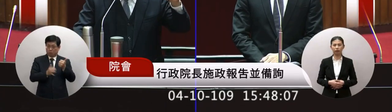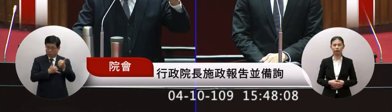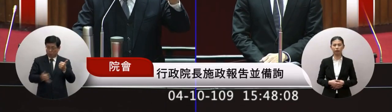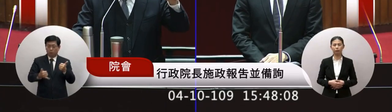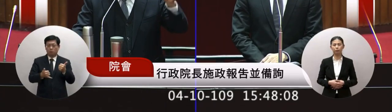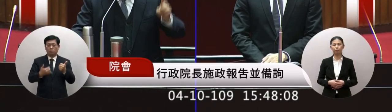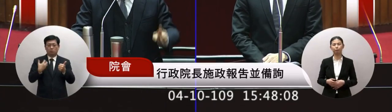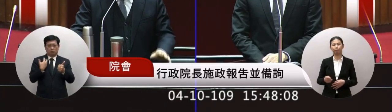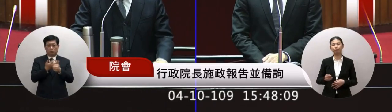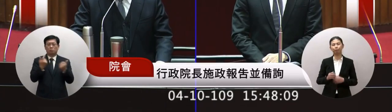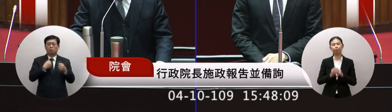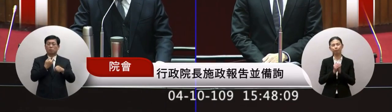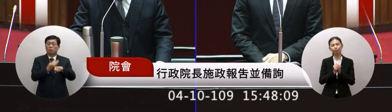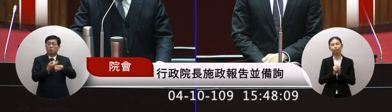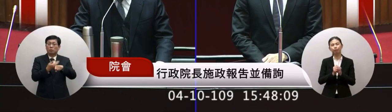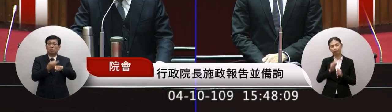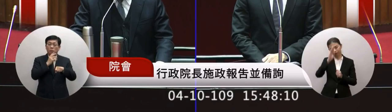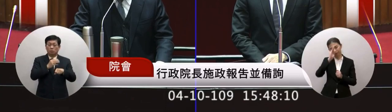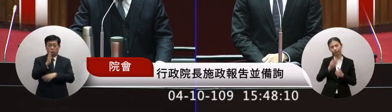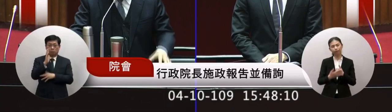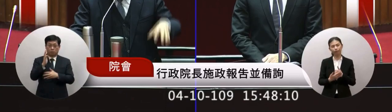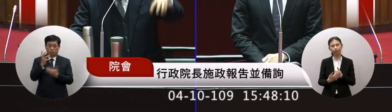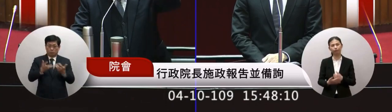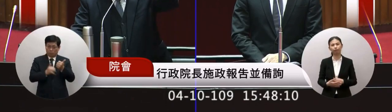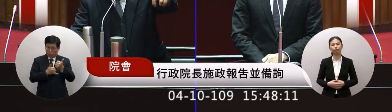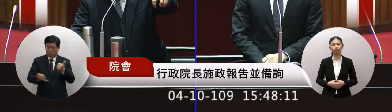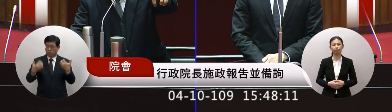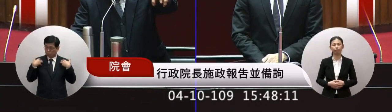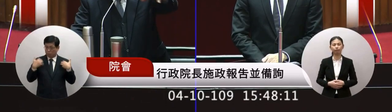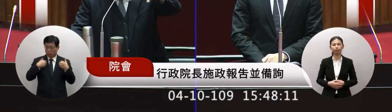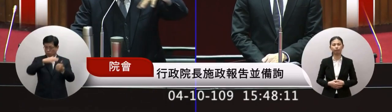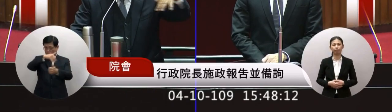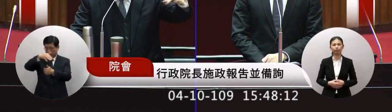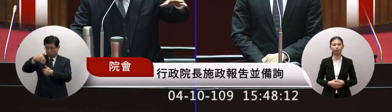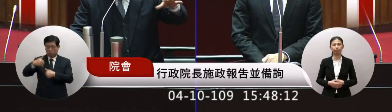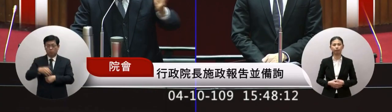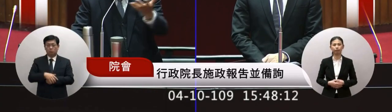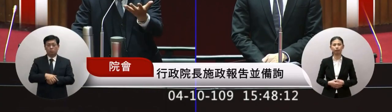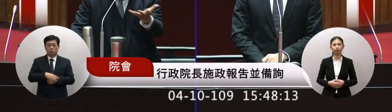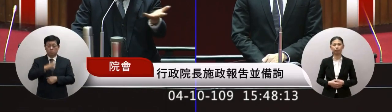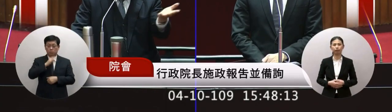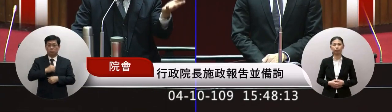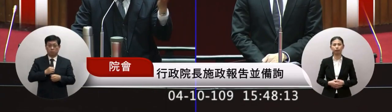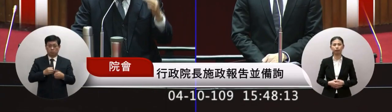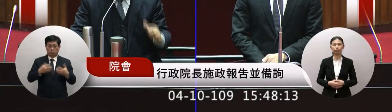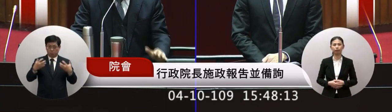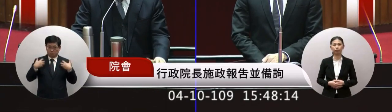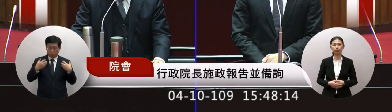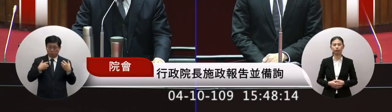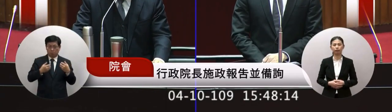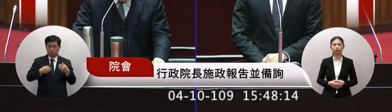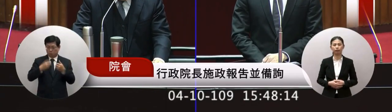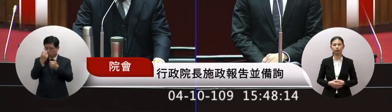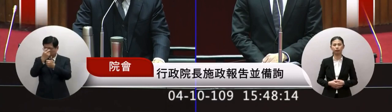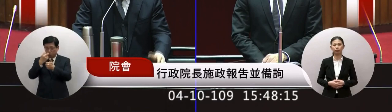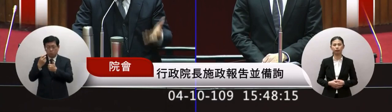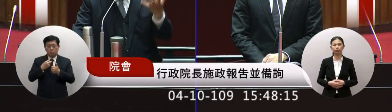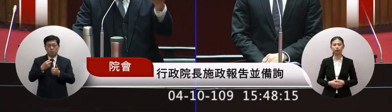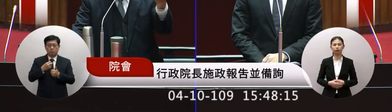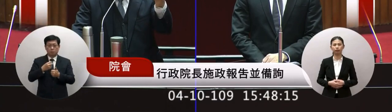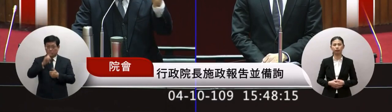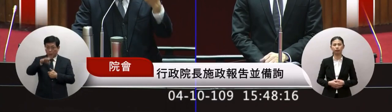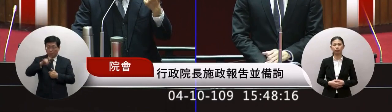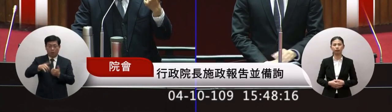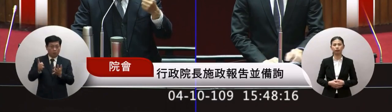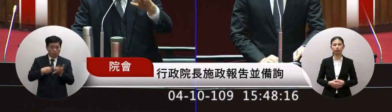托罗秉成罗主罗政务委员召集相关部诶盘查，看卖下看